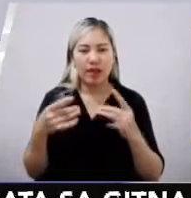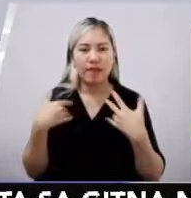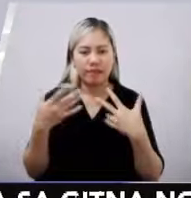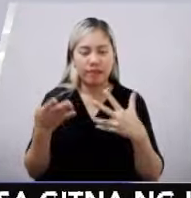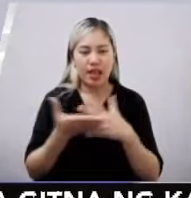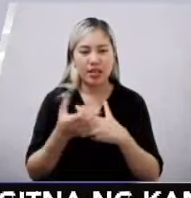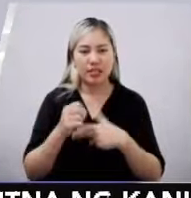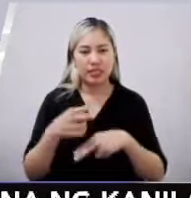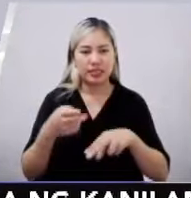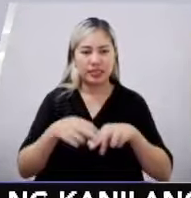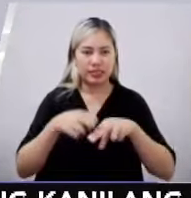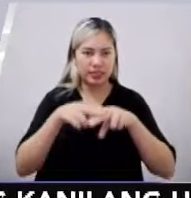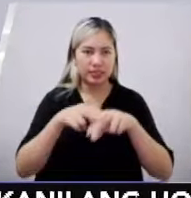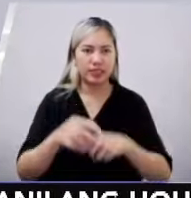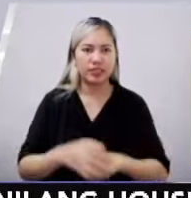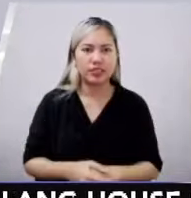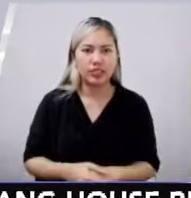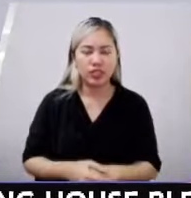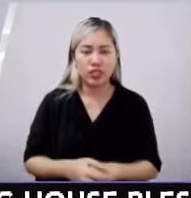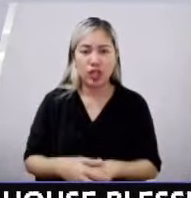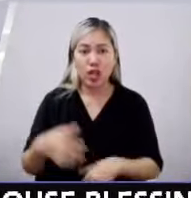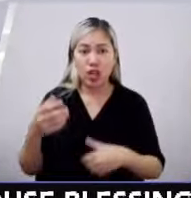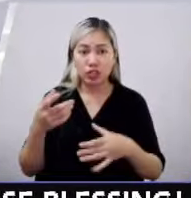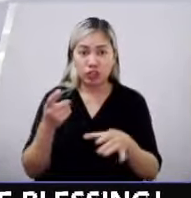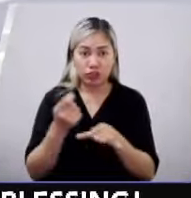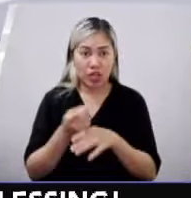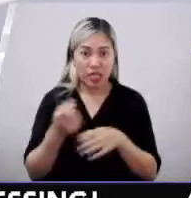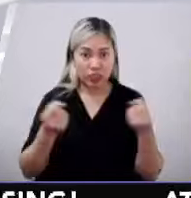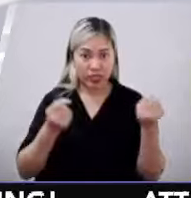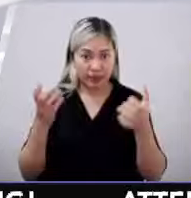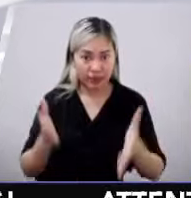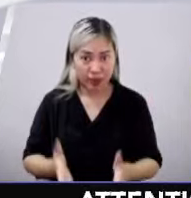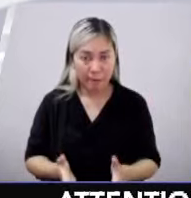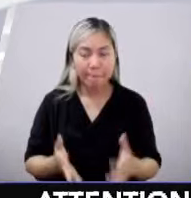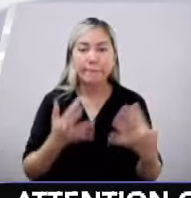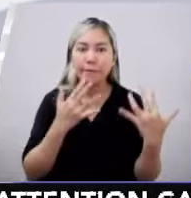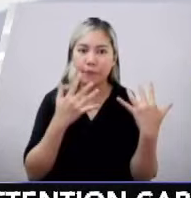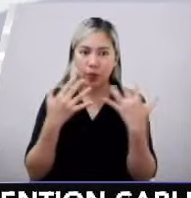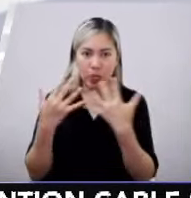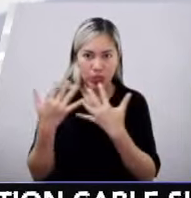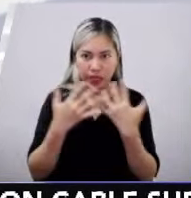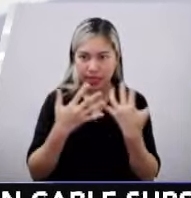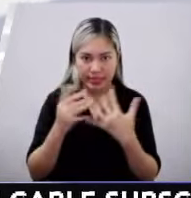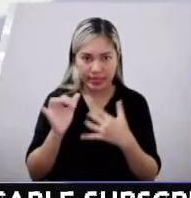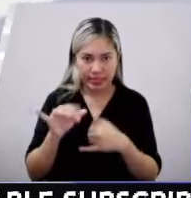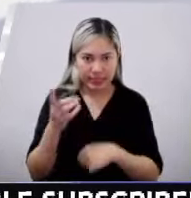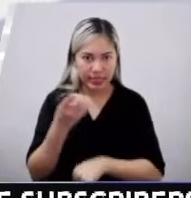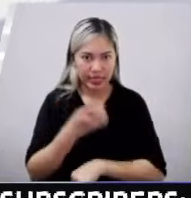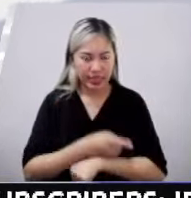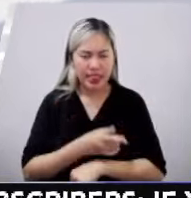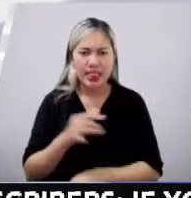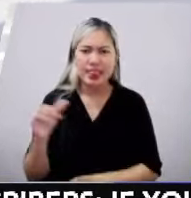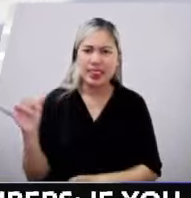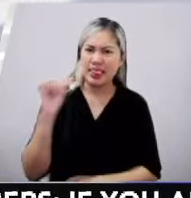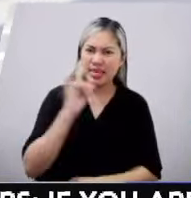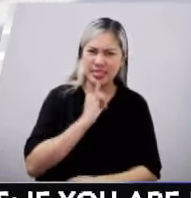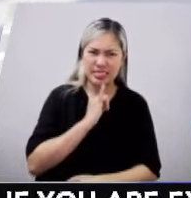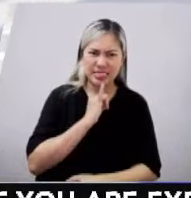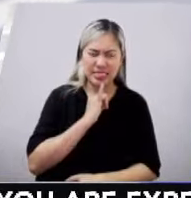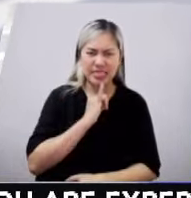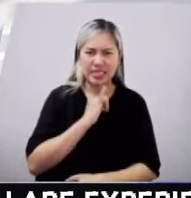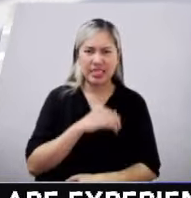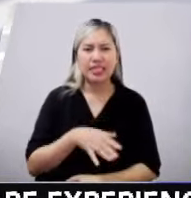si driver sir ng pick-up is birthday niya nung araw na yon. So